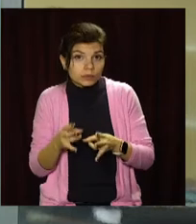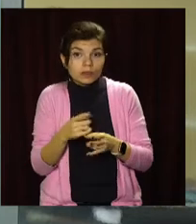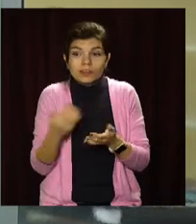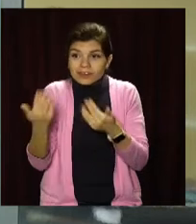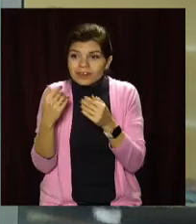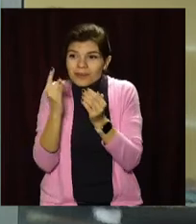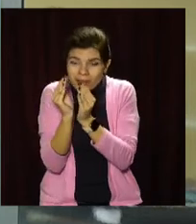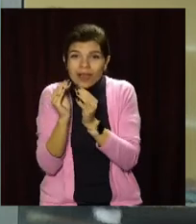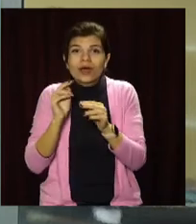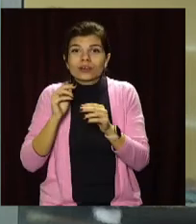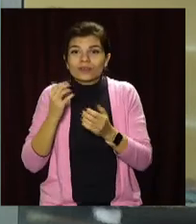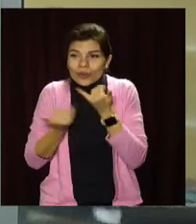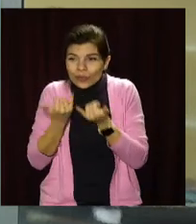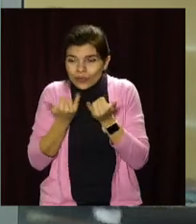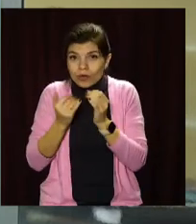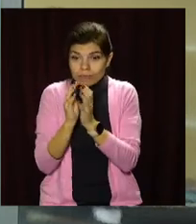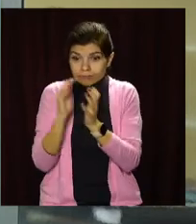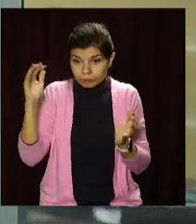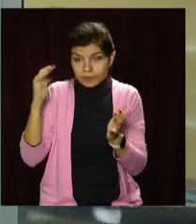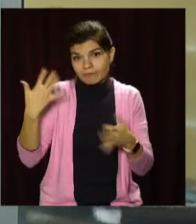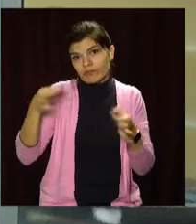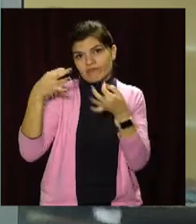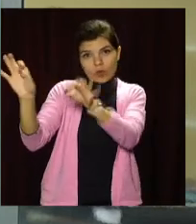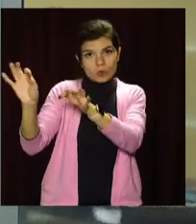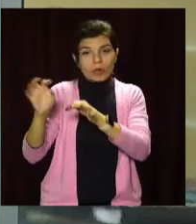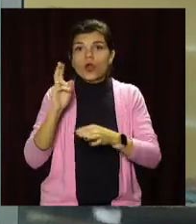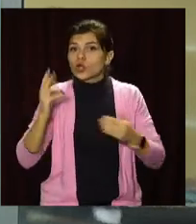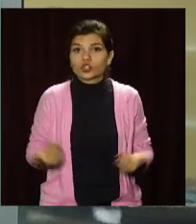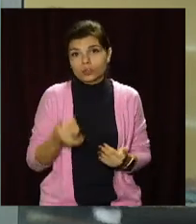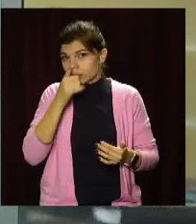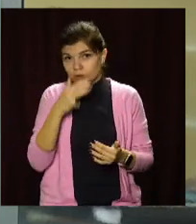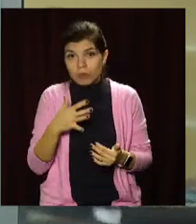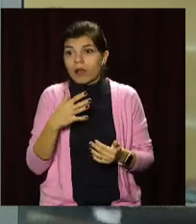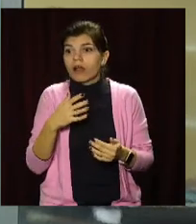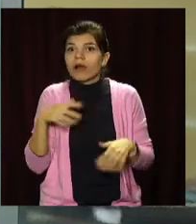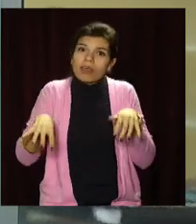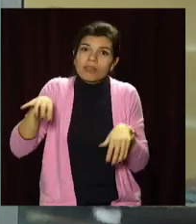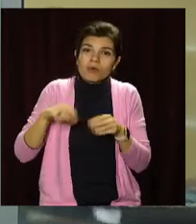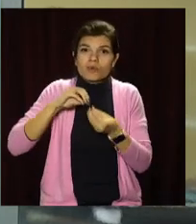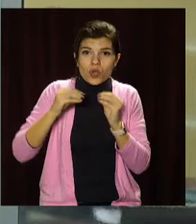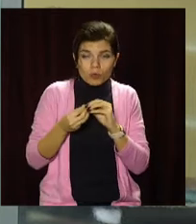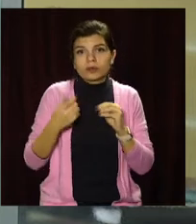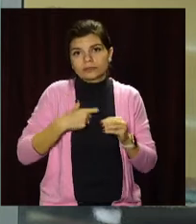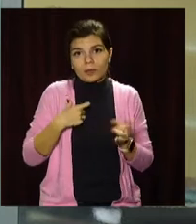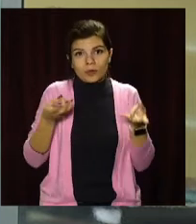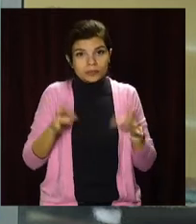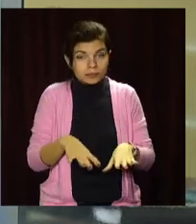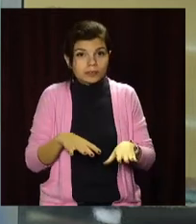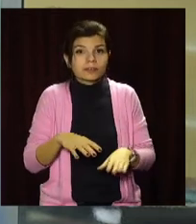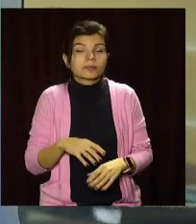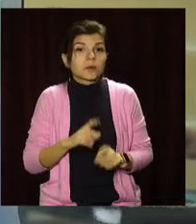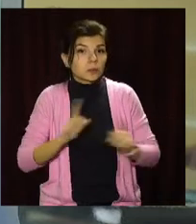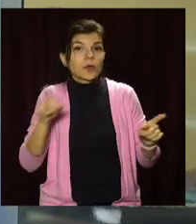їх, а потім випускає на волю. Тих, хто не може вижити у природі, залишає собі. Пташиний готель бачила наша Галина